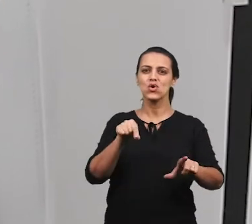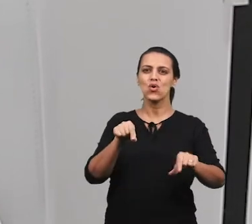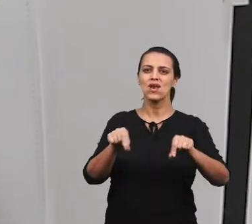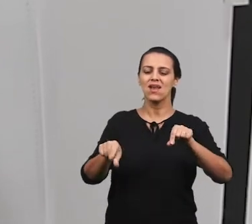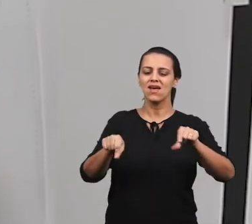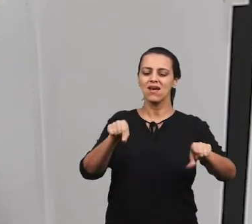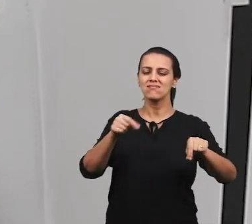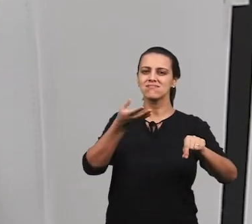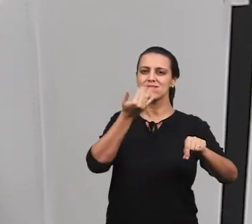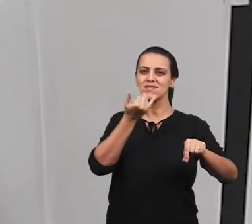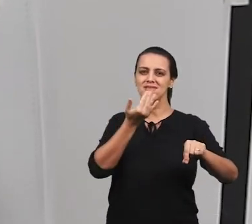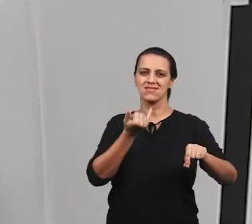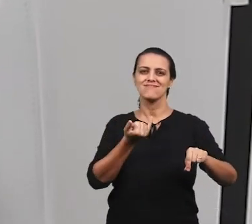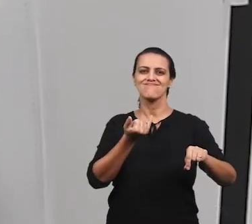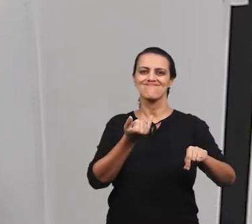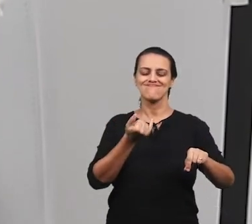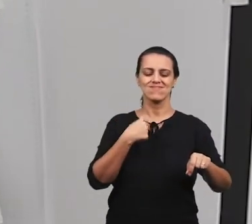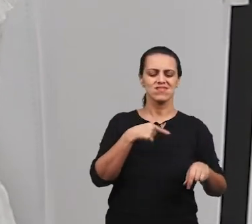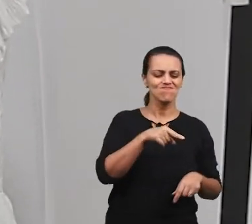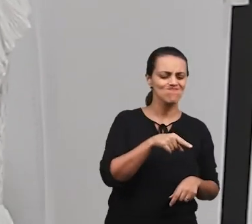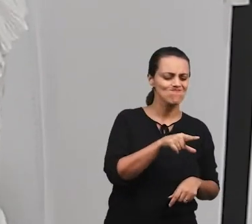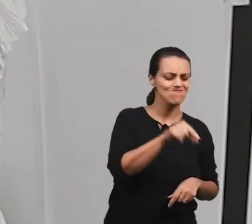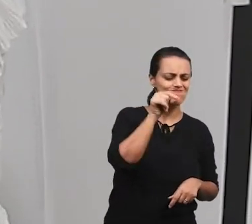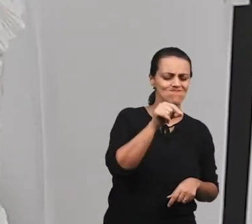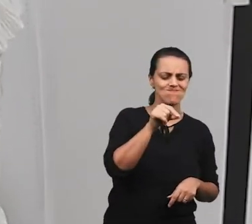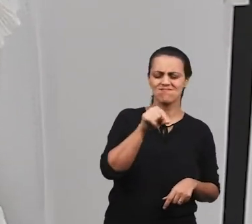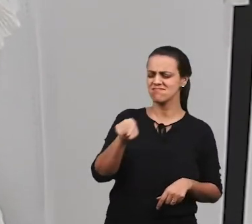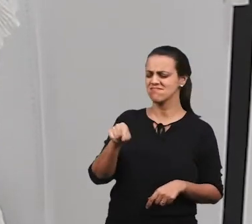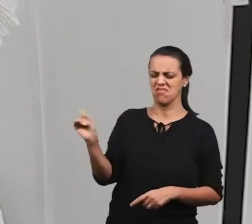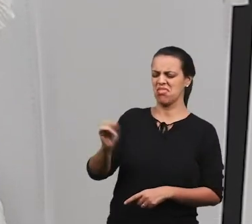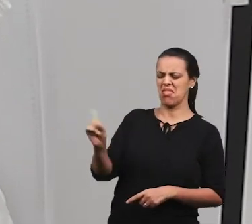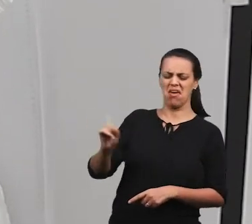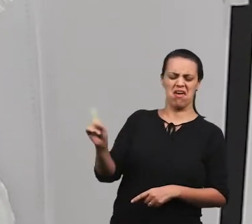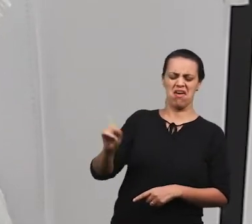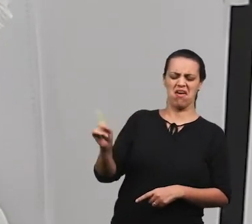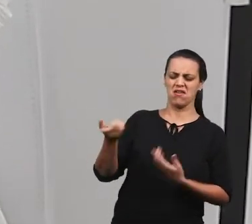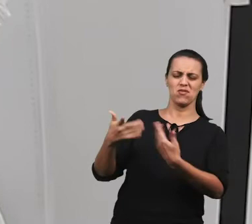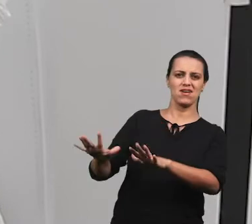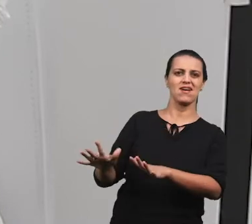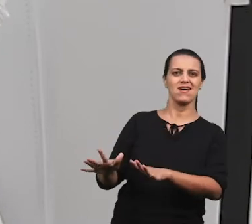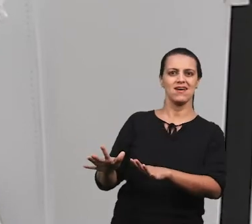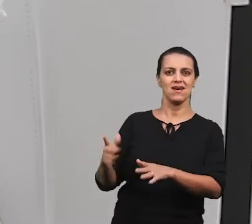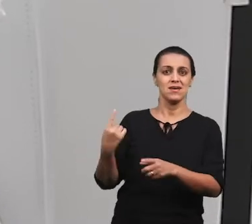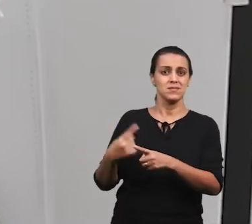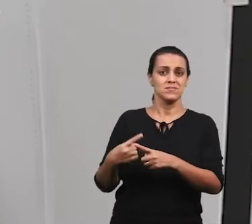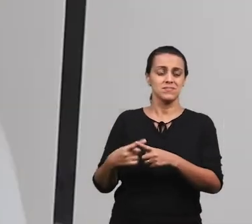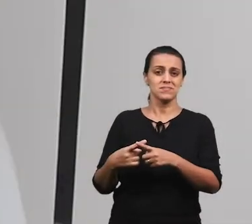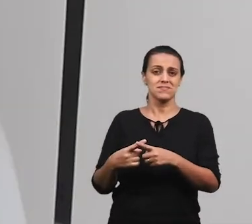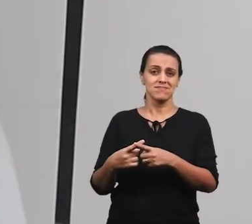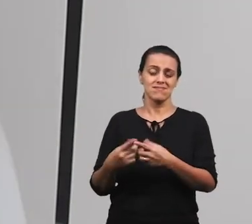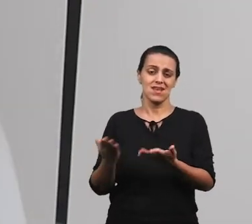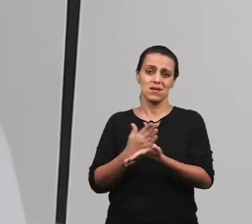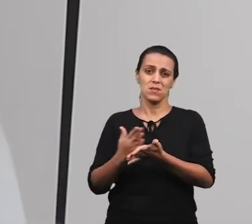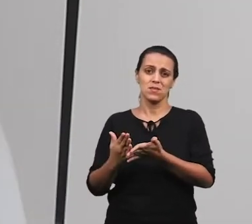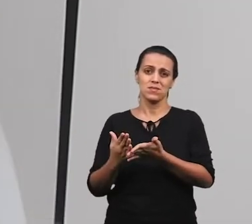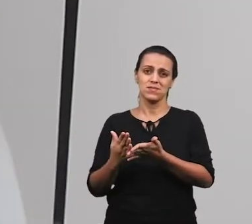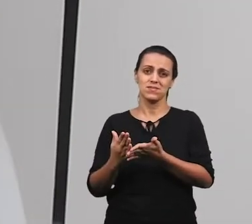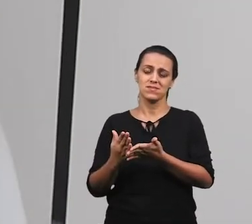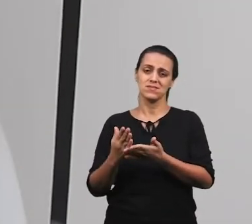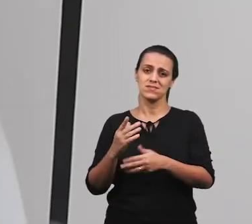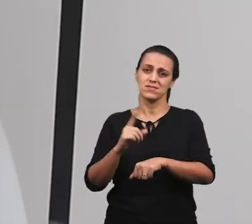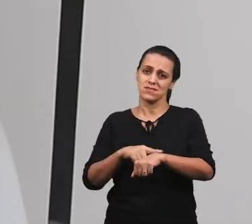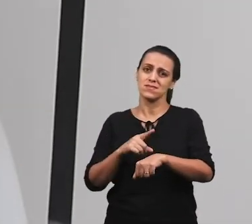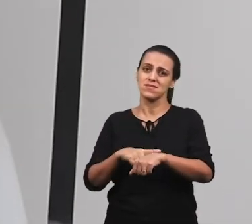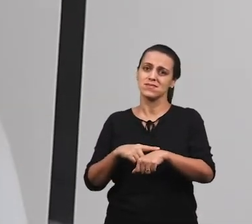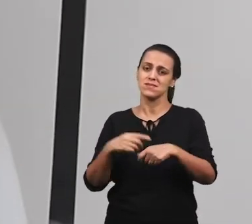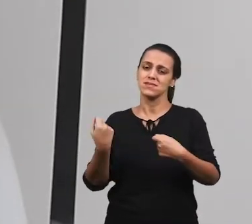продуктом. И очень важно заметить, что ребенок, начиная с 2 лет, он начинает уже выбирать